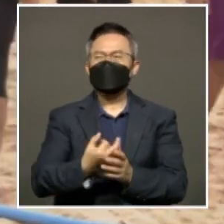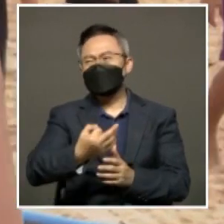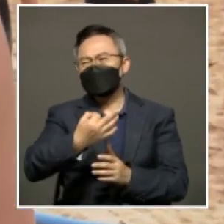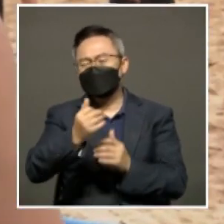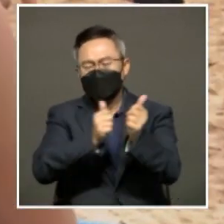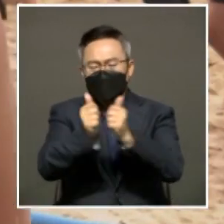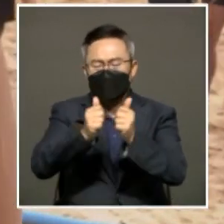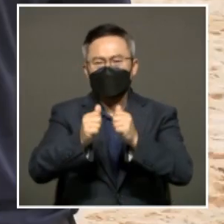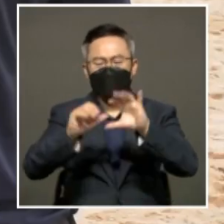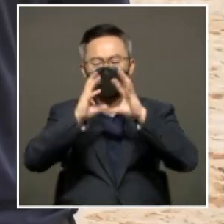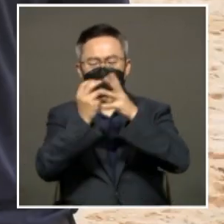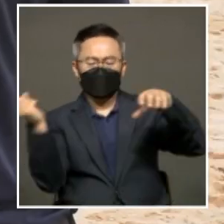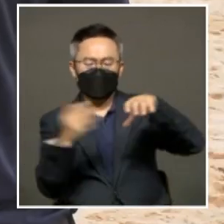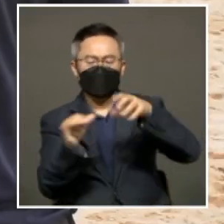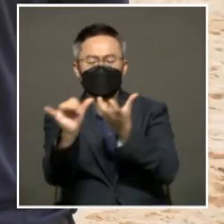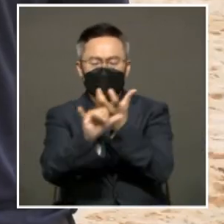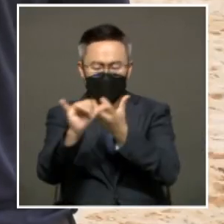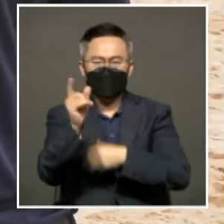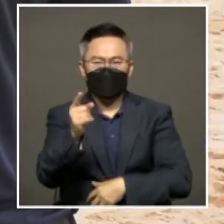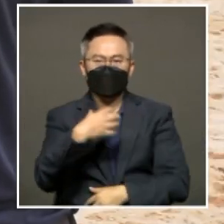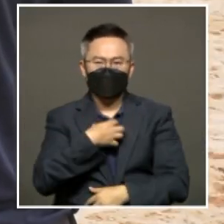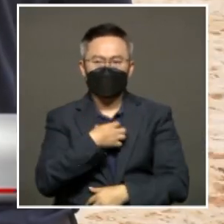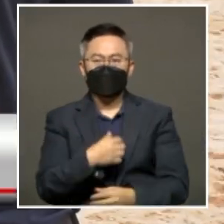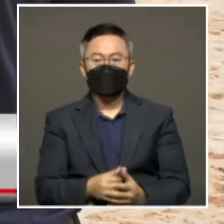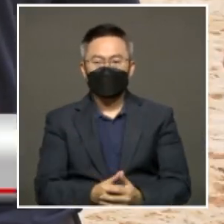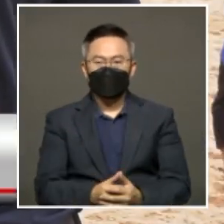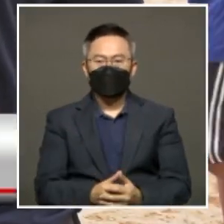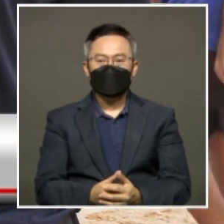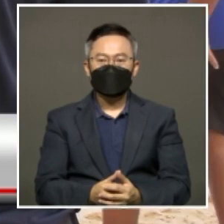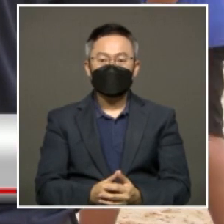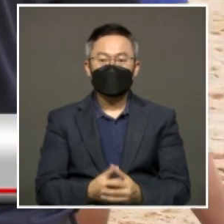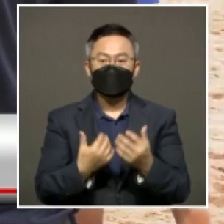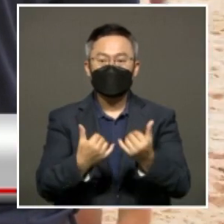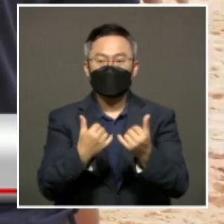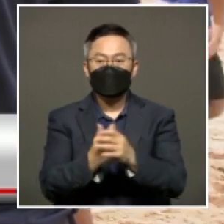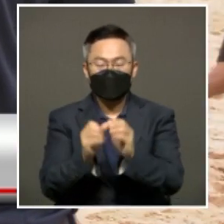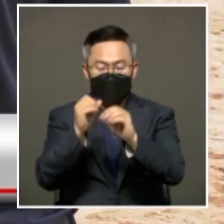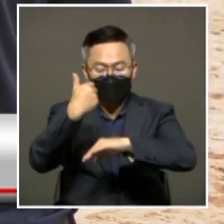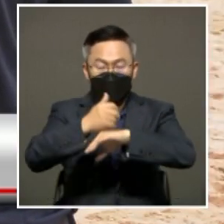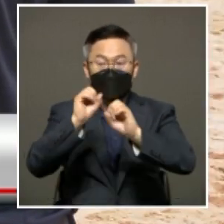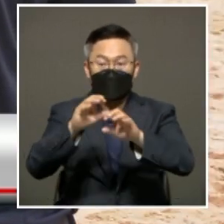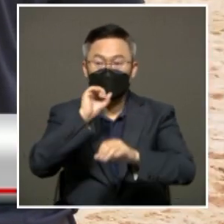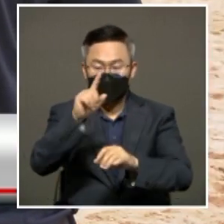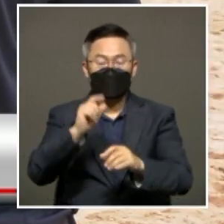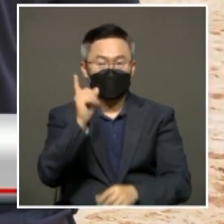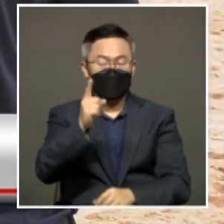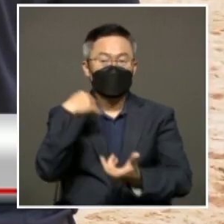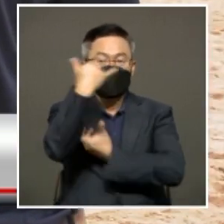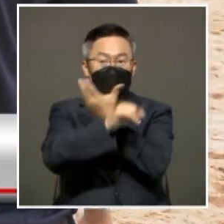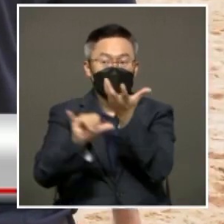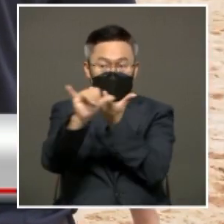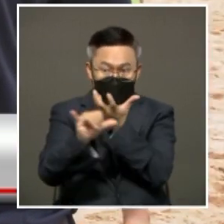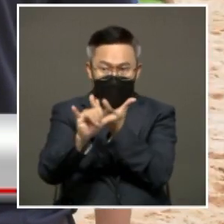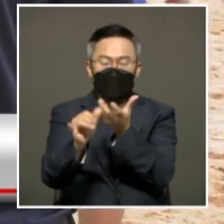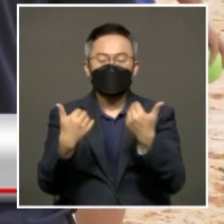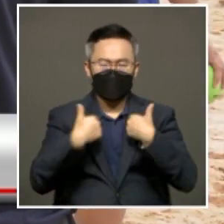ทางยุโรปอะค่ะ ในยุโรปนะตอนนี้เขามีการแข่งขันแบบลีก ในแฮนด์บอลชายหาดเนี่ยหลายประเทศมากนะครับ